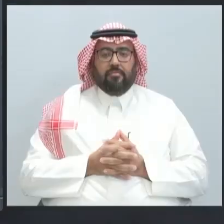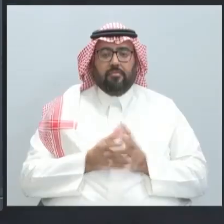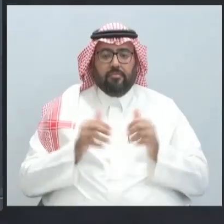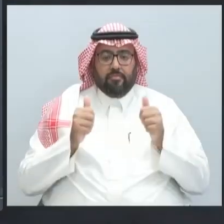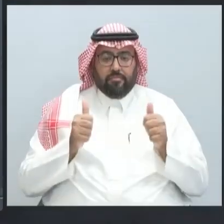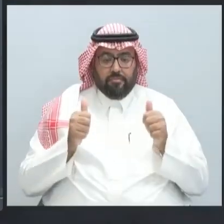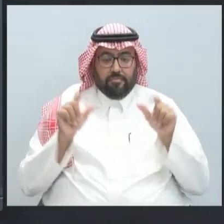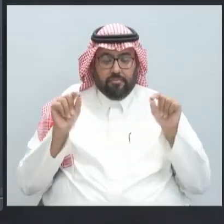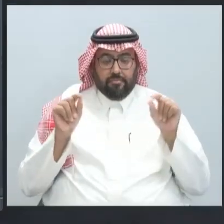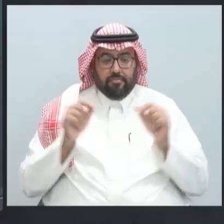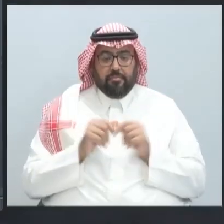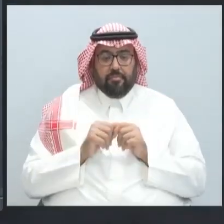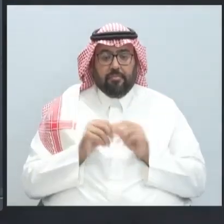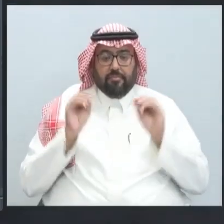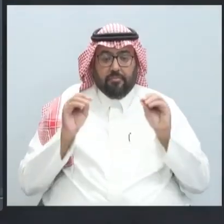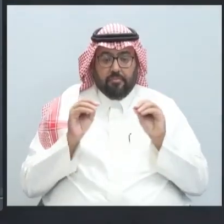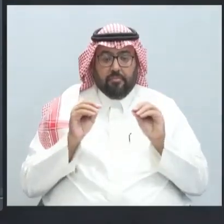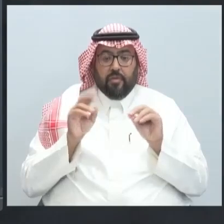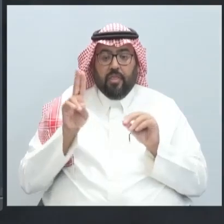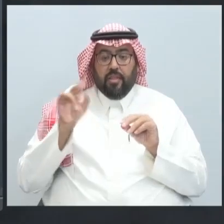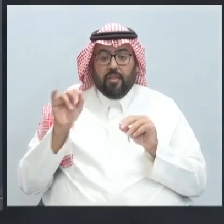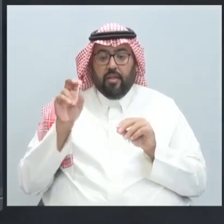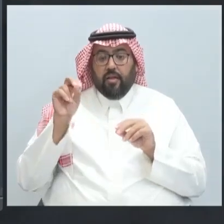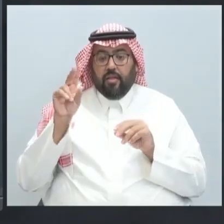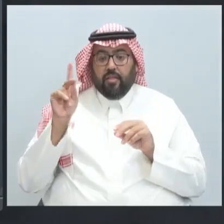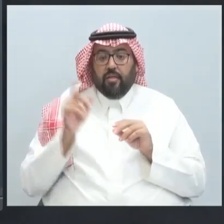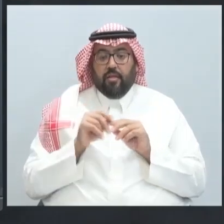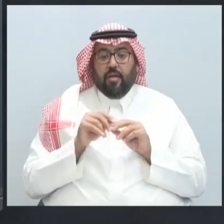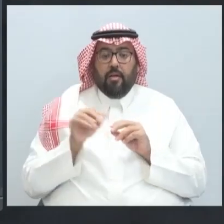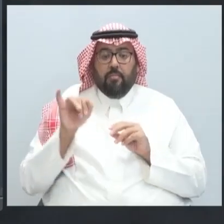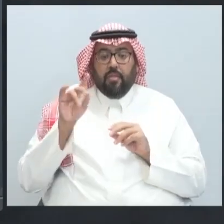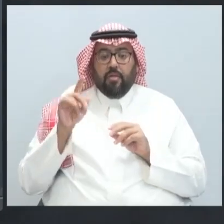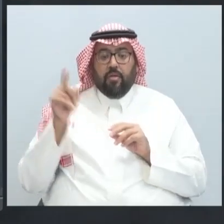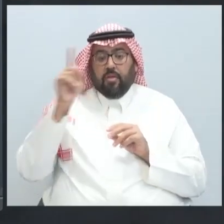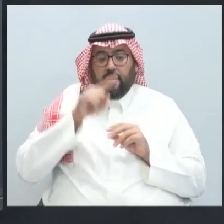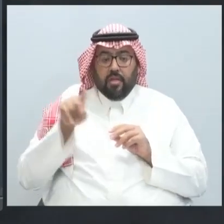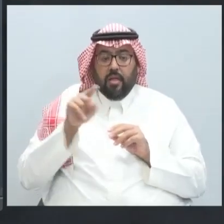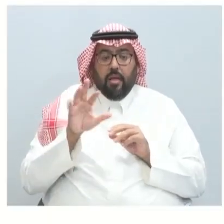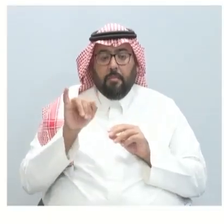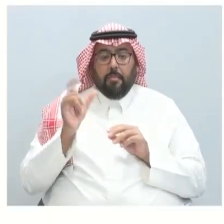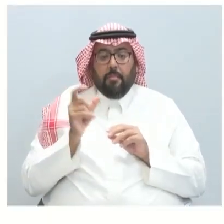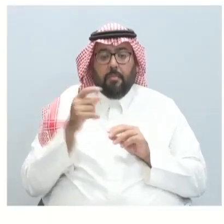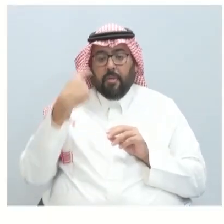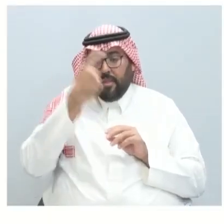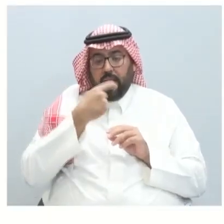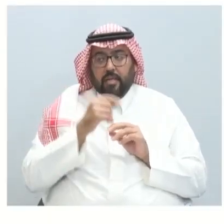هاي مبدعين هل استطعتم تحديد قطر او عفوا محيط كل دائره من هذه الدوائر المعطاه